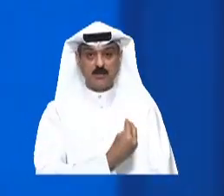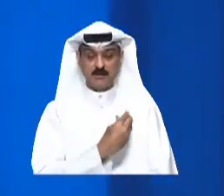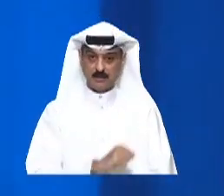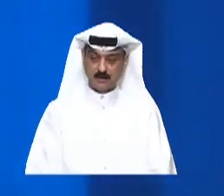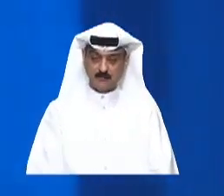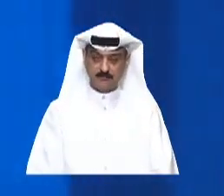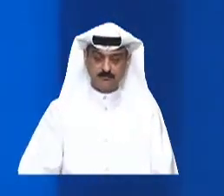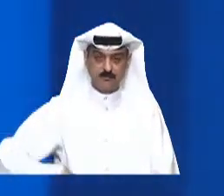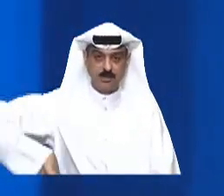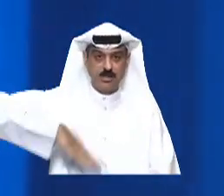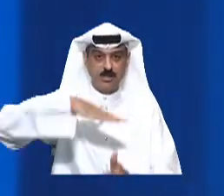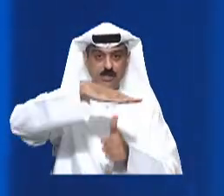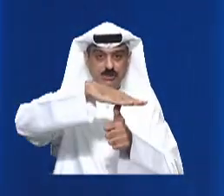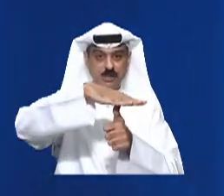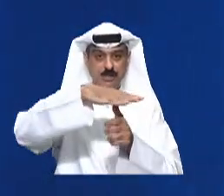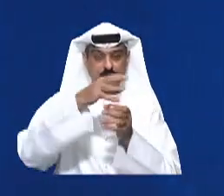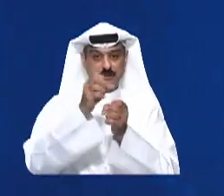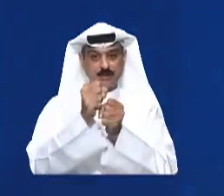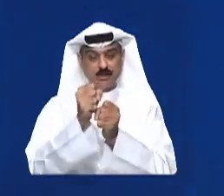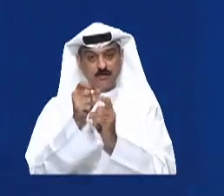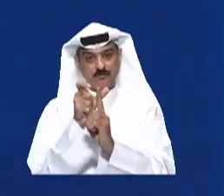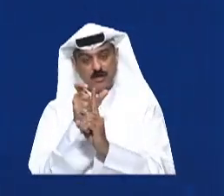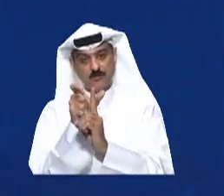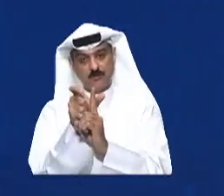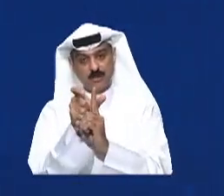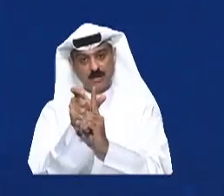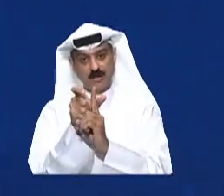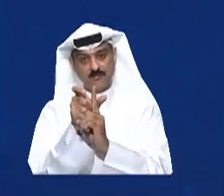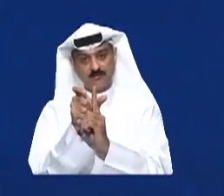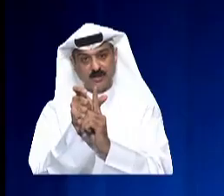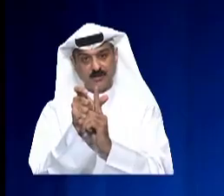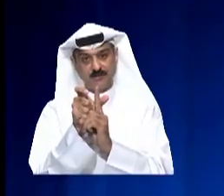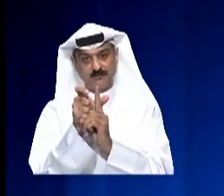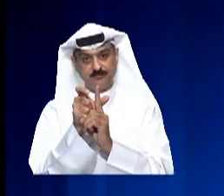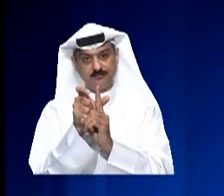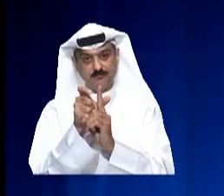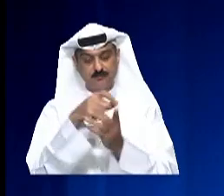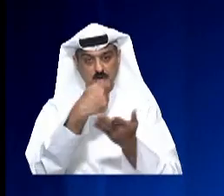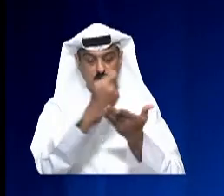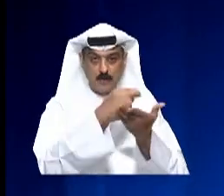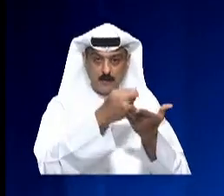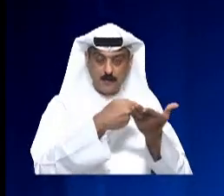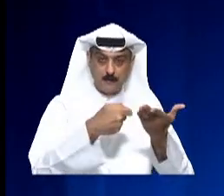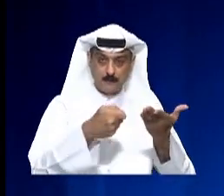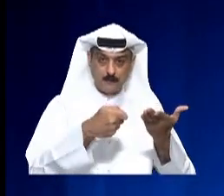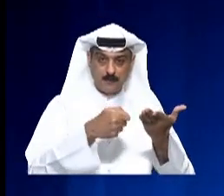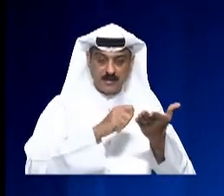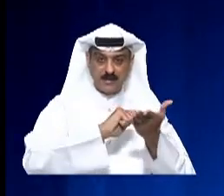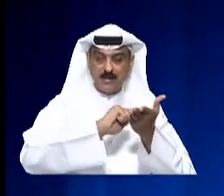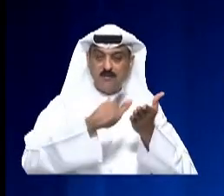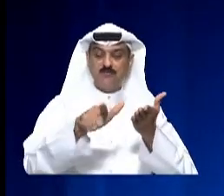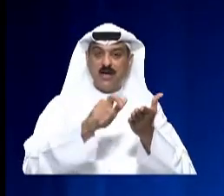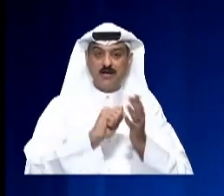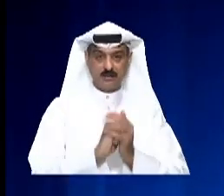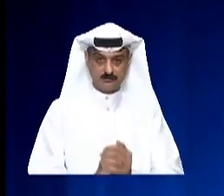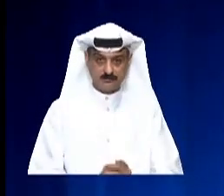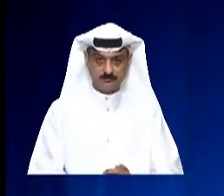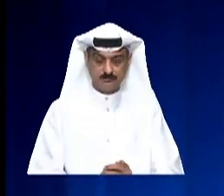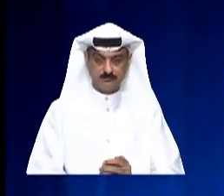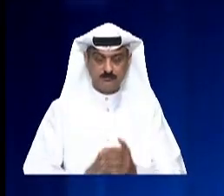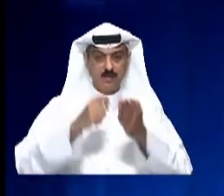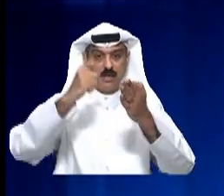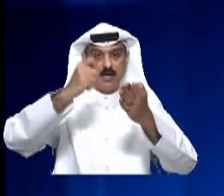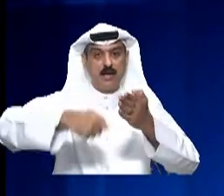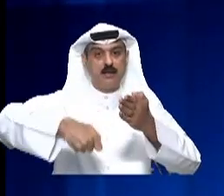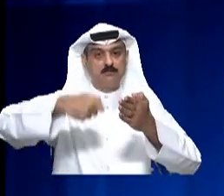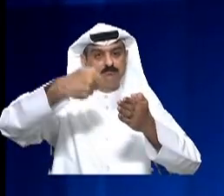بعث حضرة صاحب السمو أمير البلاد الشيخ نواف الأحمد الجابر الصباح حفظه الله ورعاه ببرقية